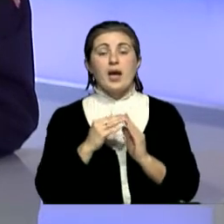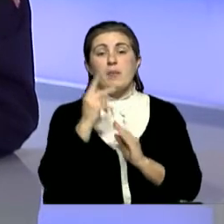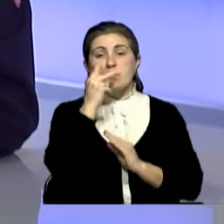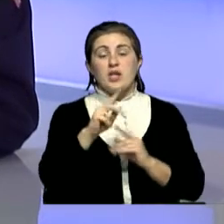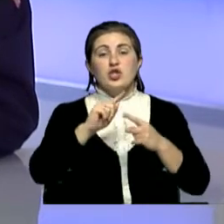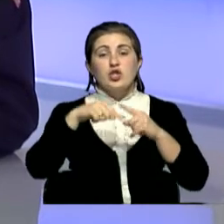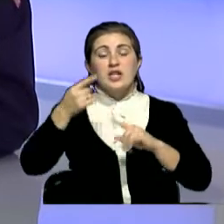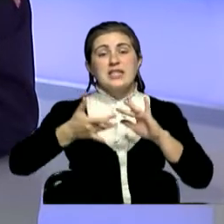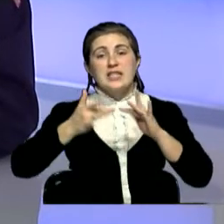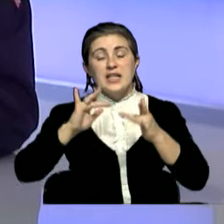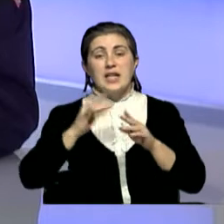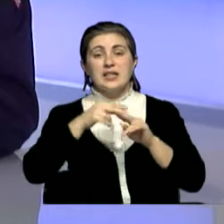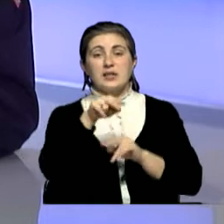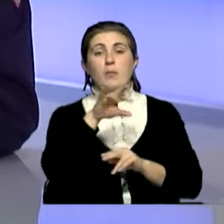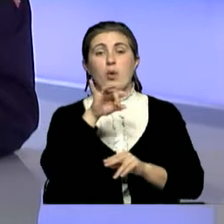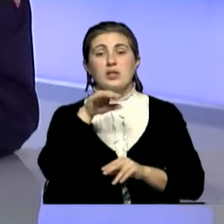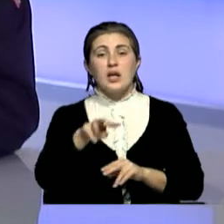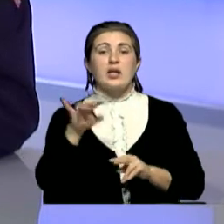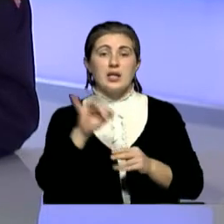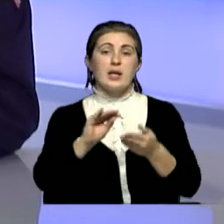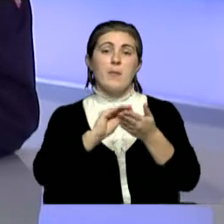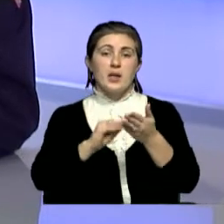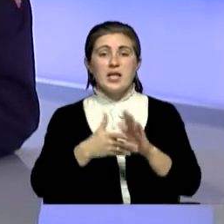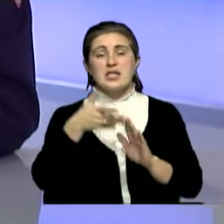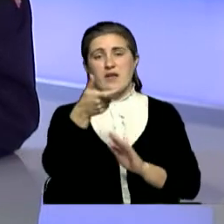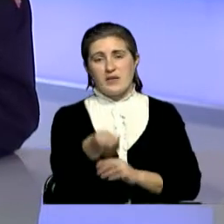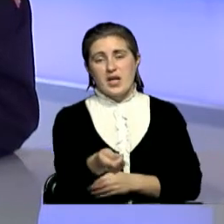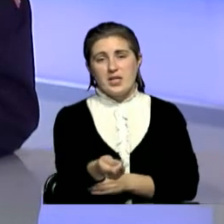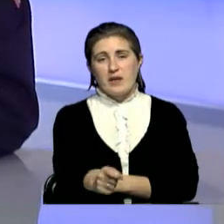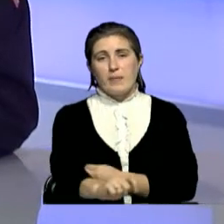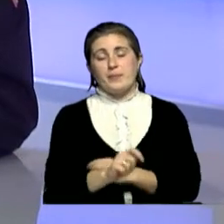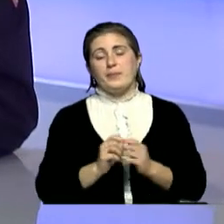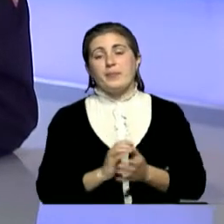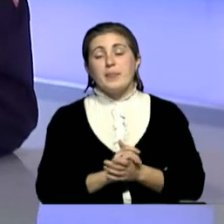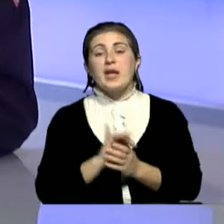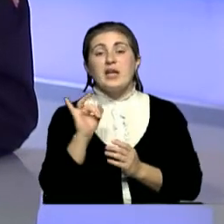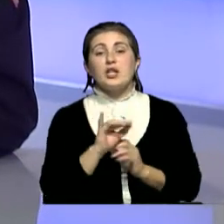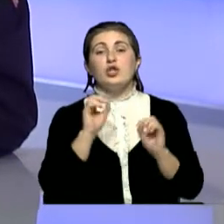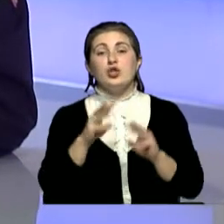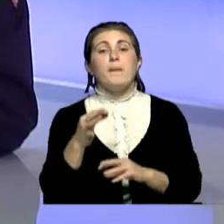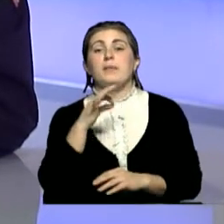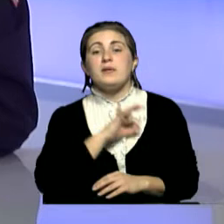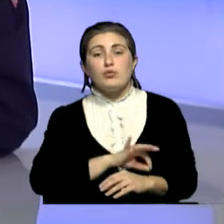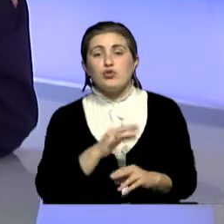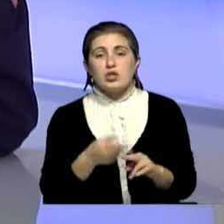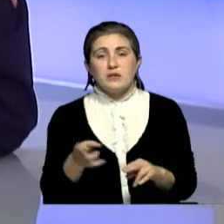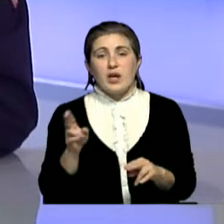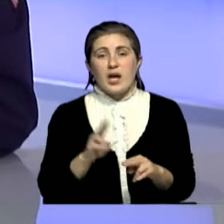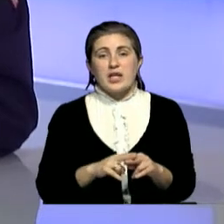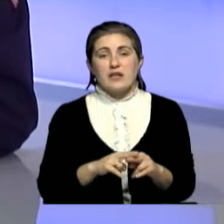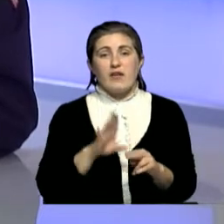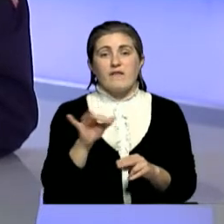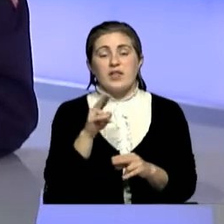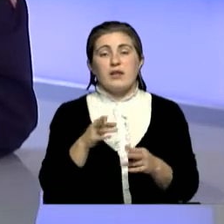сеть интернет на этот портал и подать заявление. И чем преимущество этого